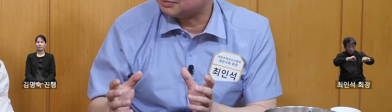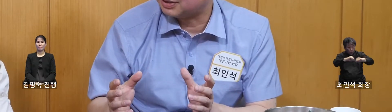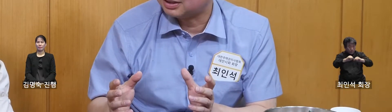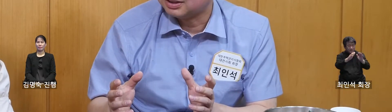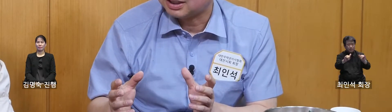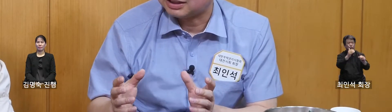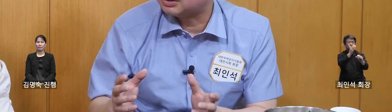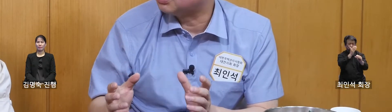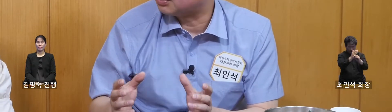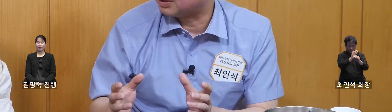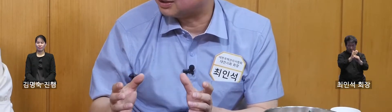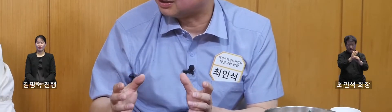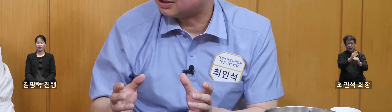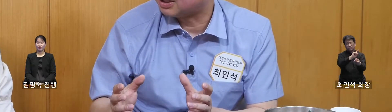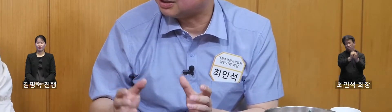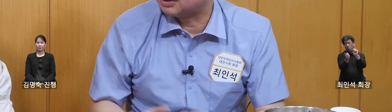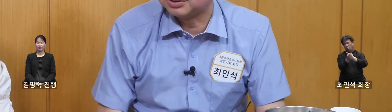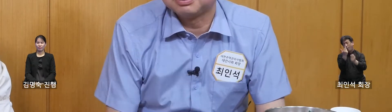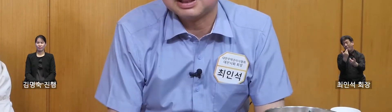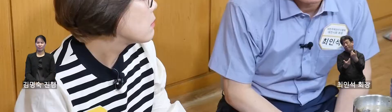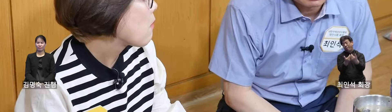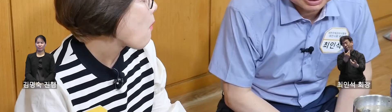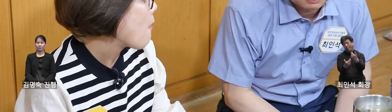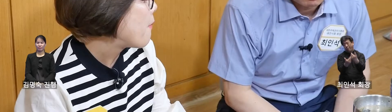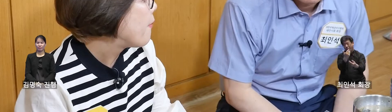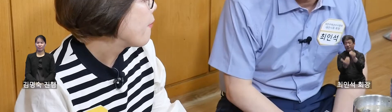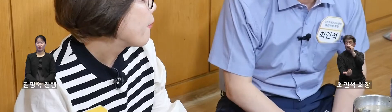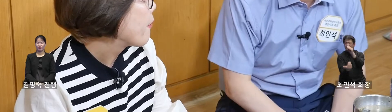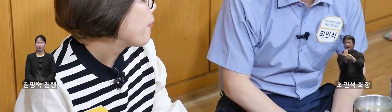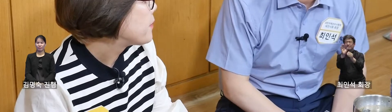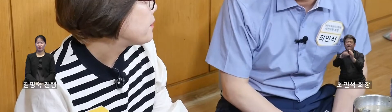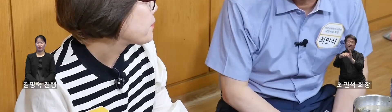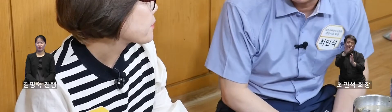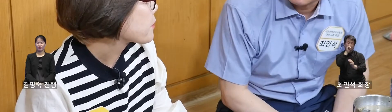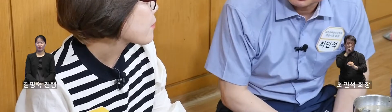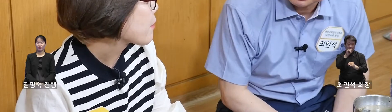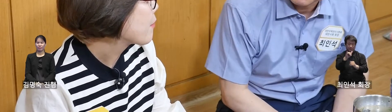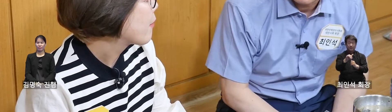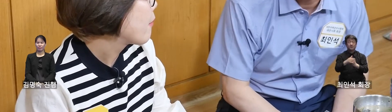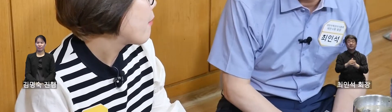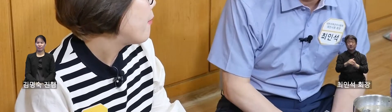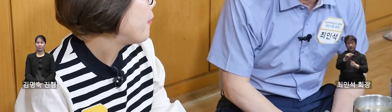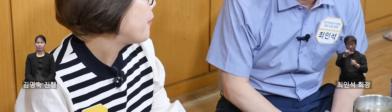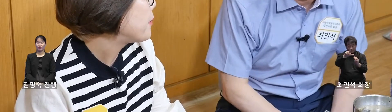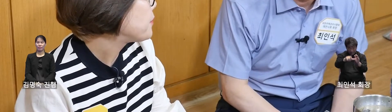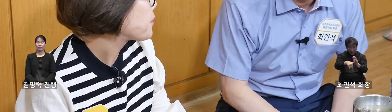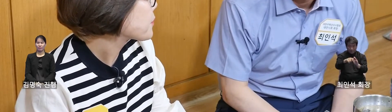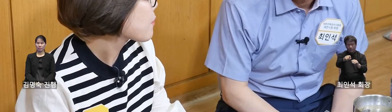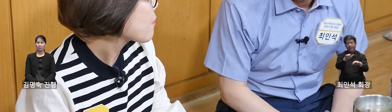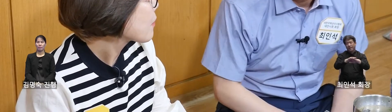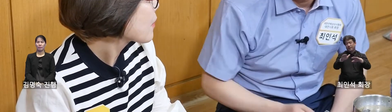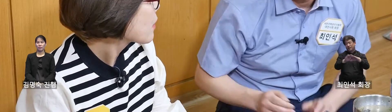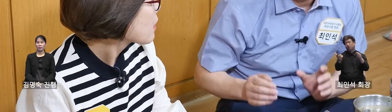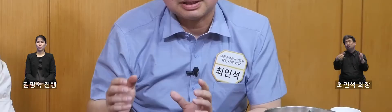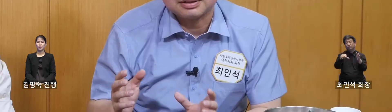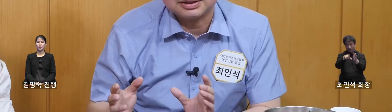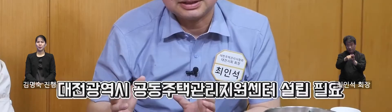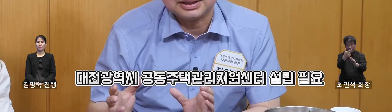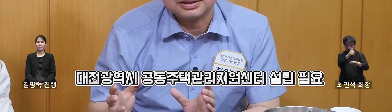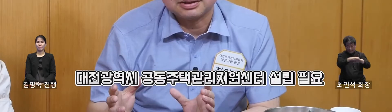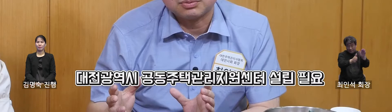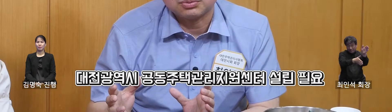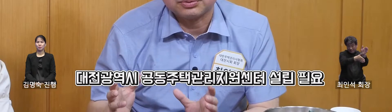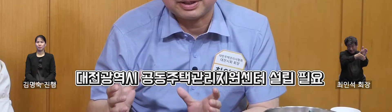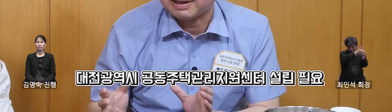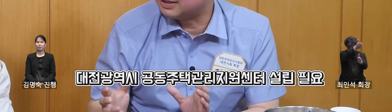간에 가끔 이렇게 갈등 요소가 이렇게 나타나는 경우가 있습니다. 그런 부분들을 좀 해결하기 위해서는 이제는